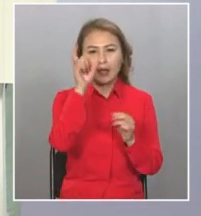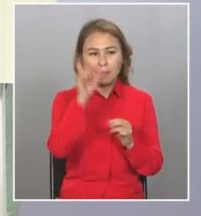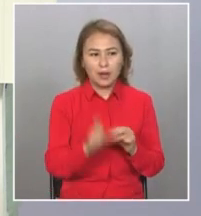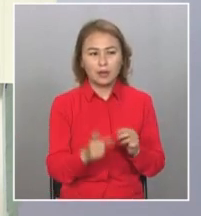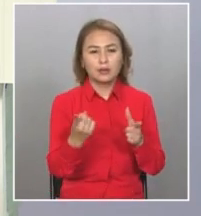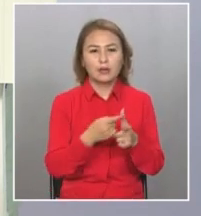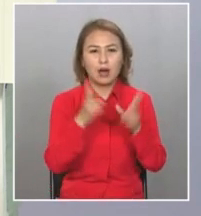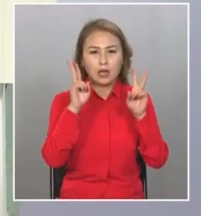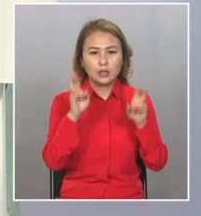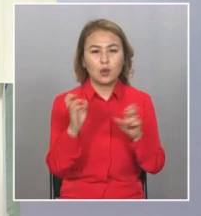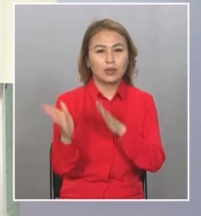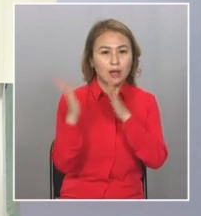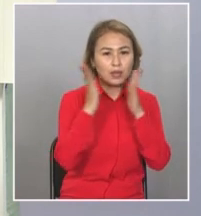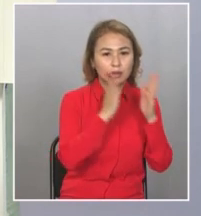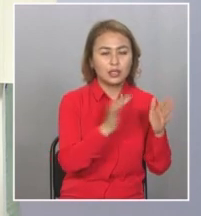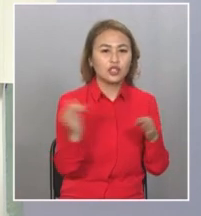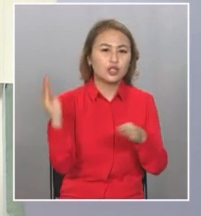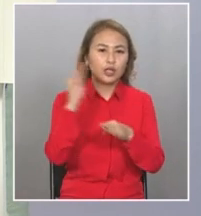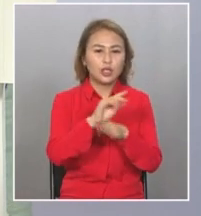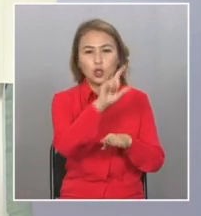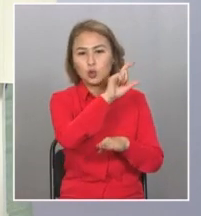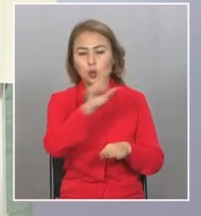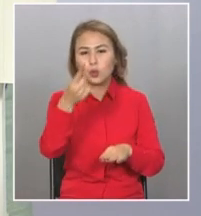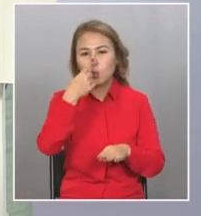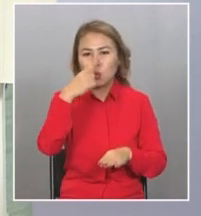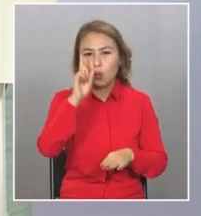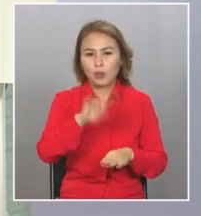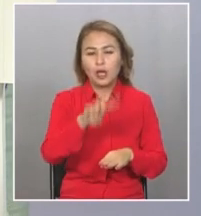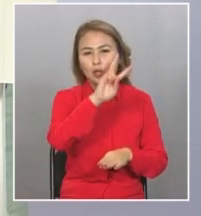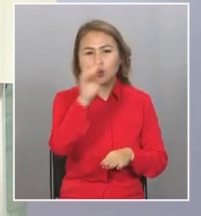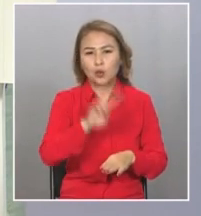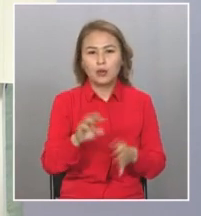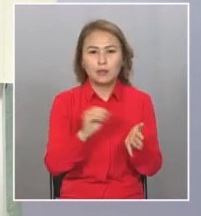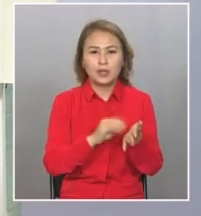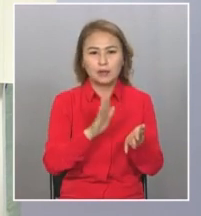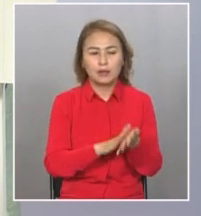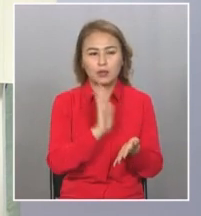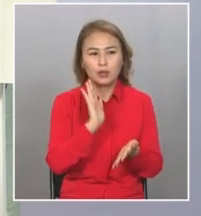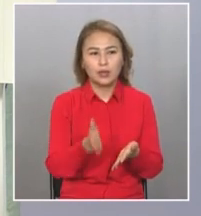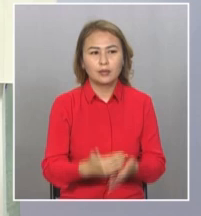бағанның атауының алдына және жол нөмірінің алдына доллар белгілерін қоям.